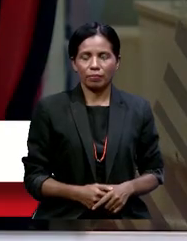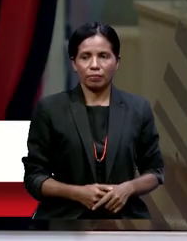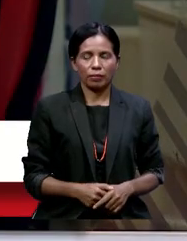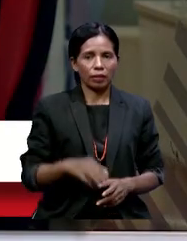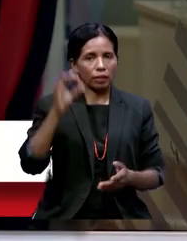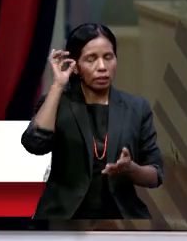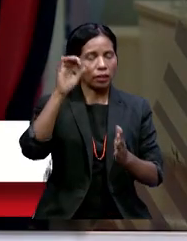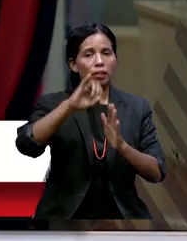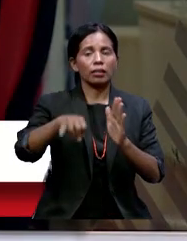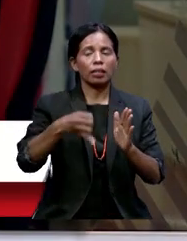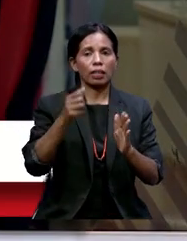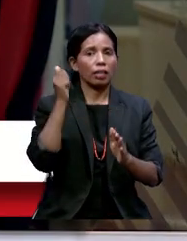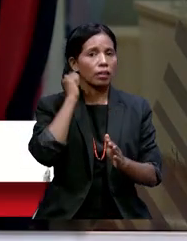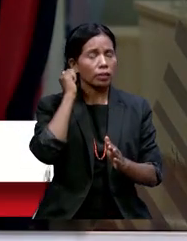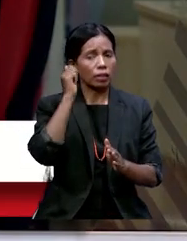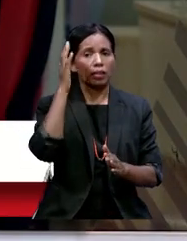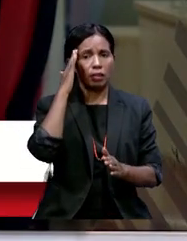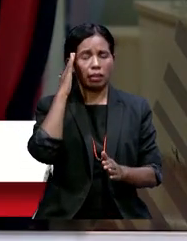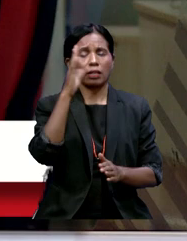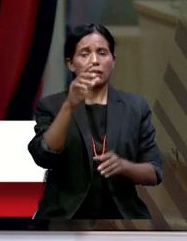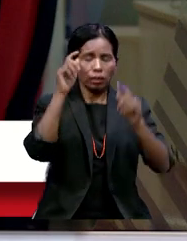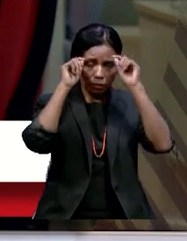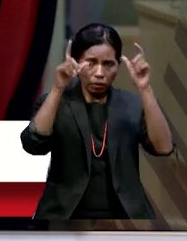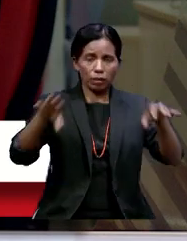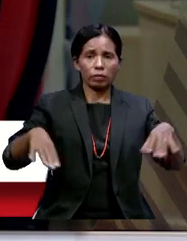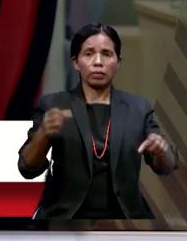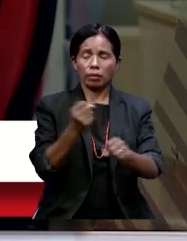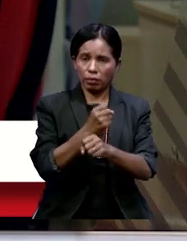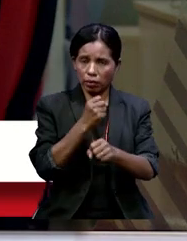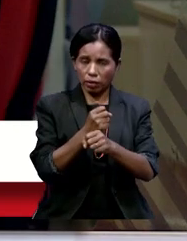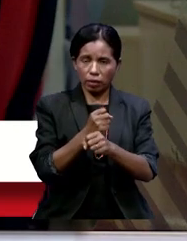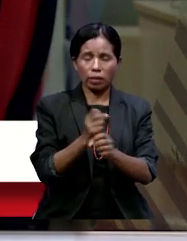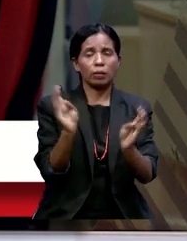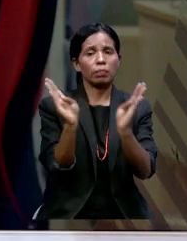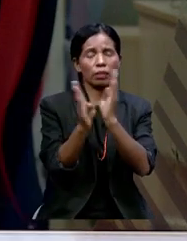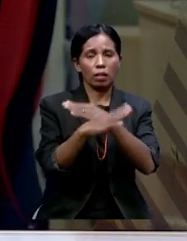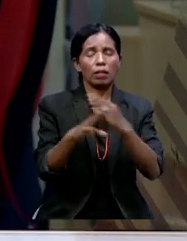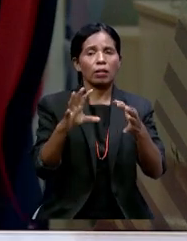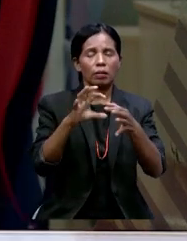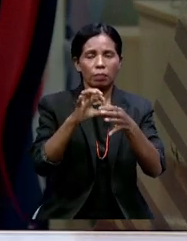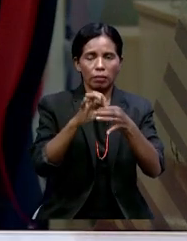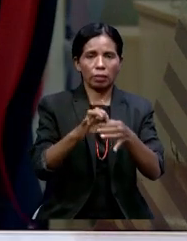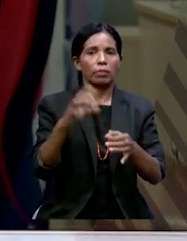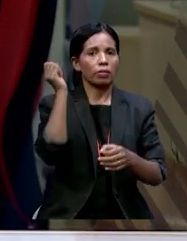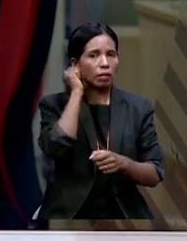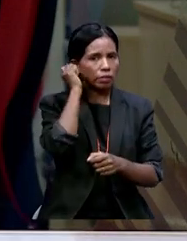Sekretariu Jerál ASEAN rekuñese Timor-Leste halo un esforsu maka’as atu sai membru plenu